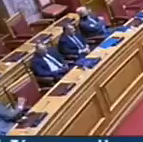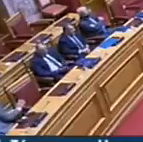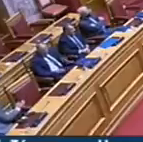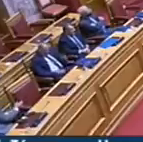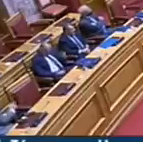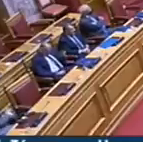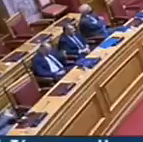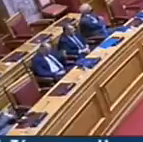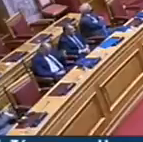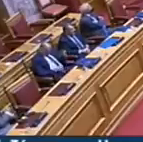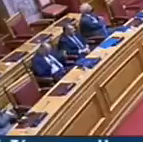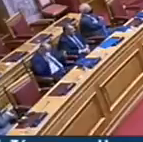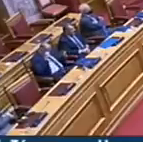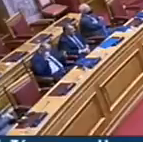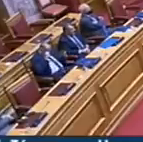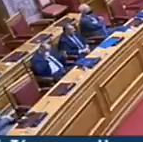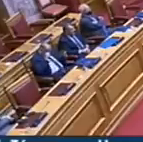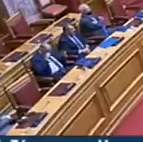Κύριε Βαρουφάκη, έχετε το λόγο.